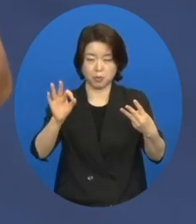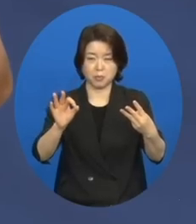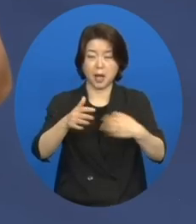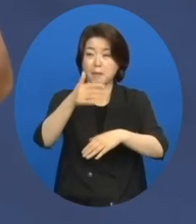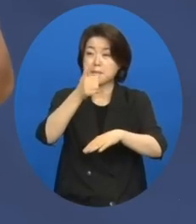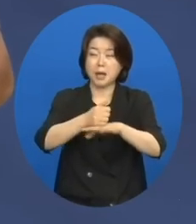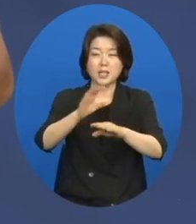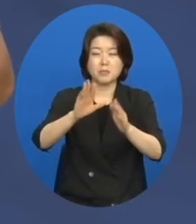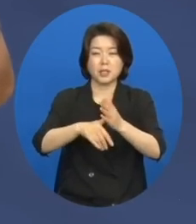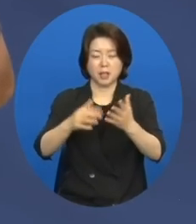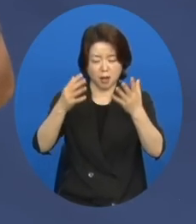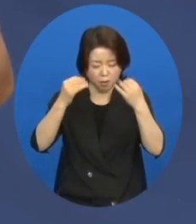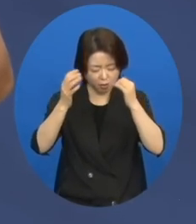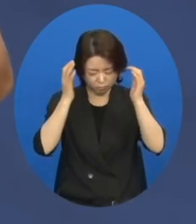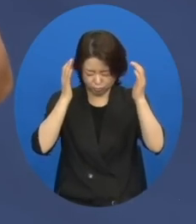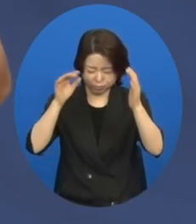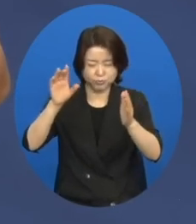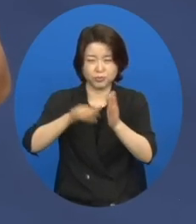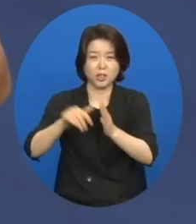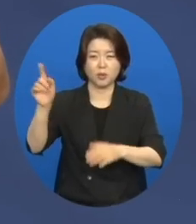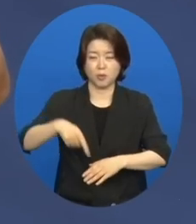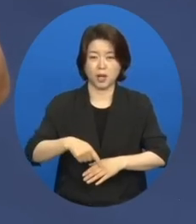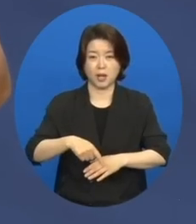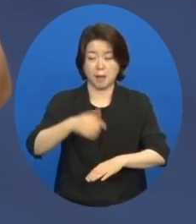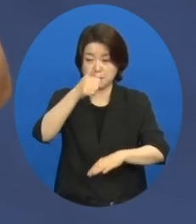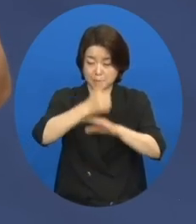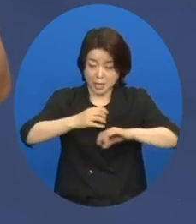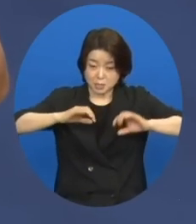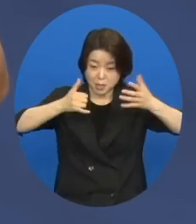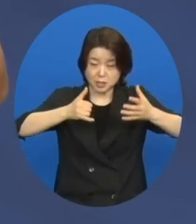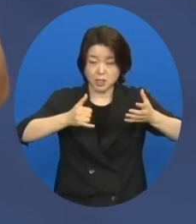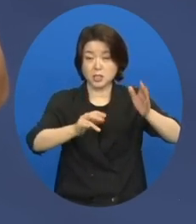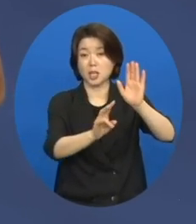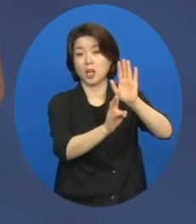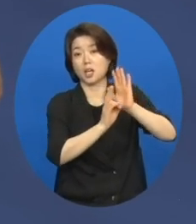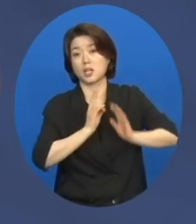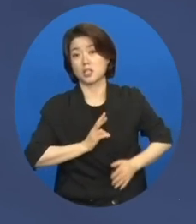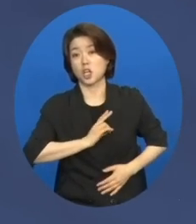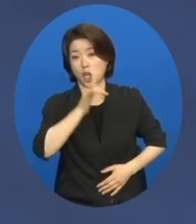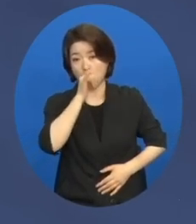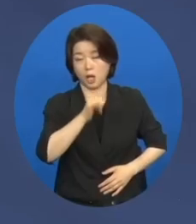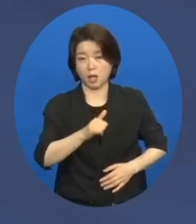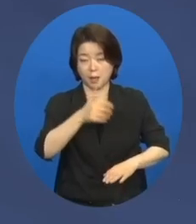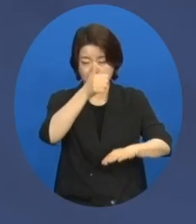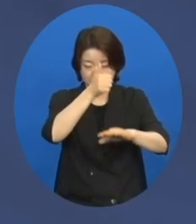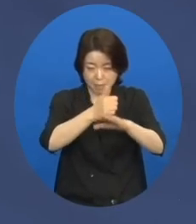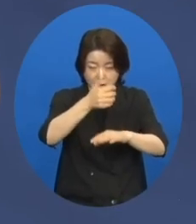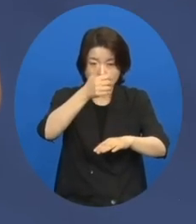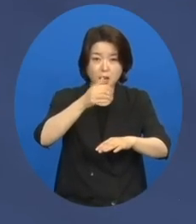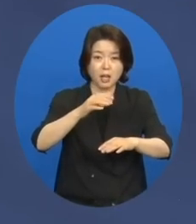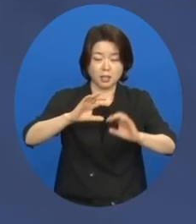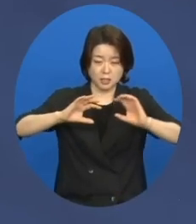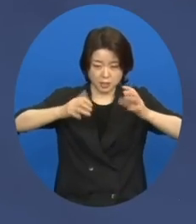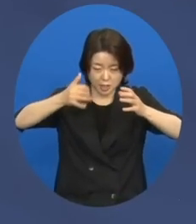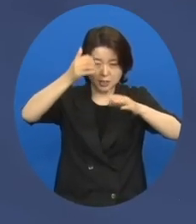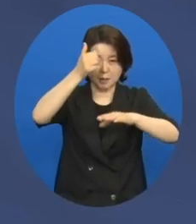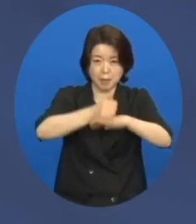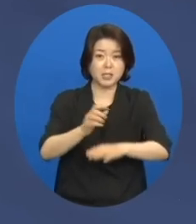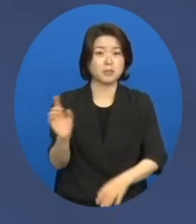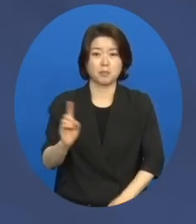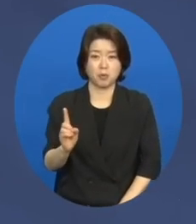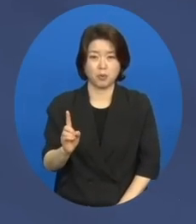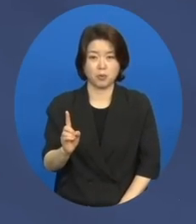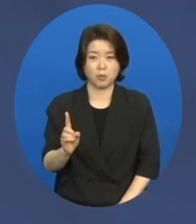때에 얼마나 혼돈할 때가 온 것인지 말세에 대한 예언을 주시다가 말세의 결론을 뭐라고 주시는지 아세요? 말세의